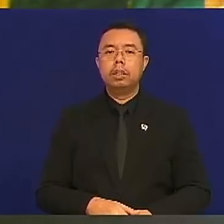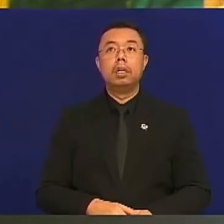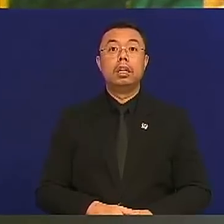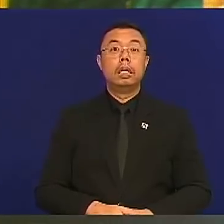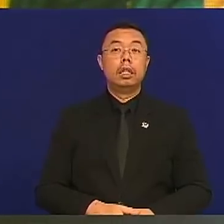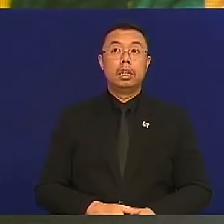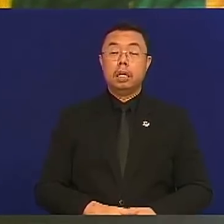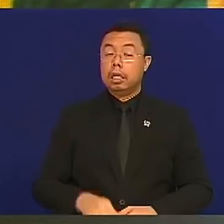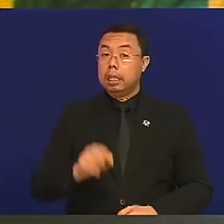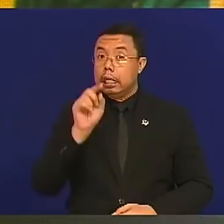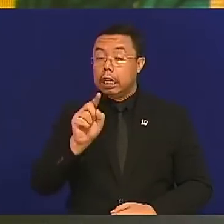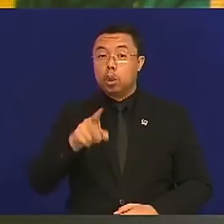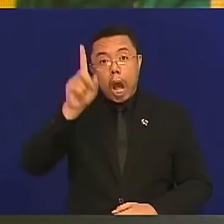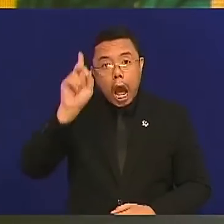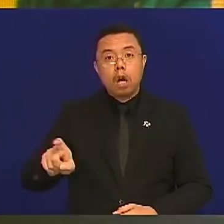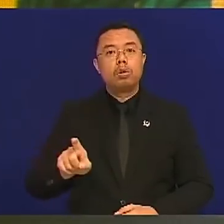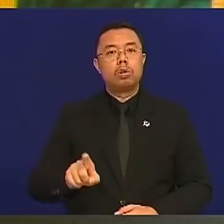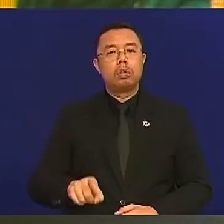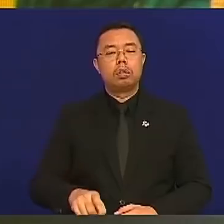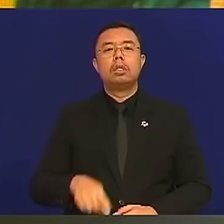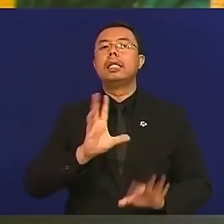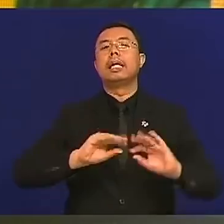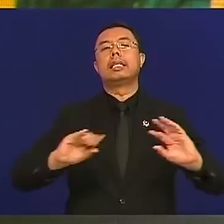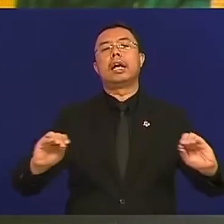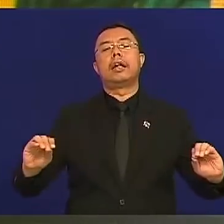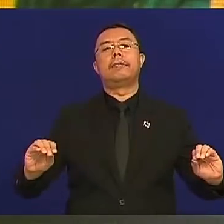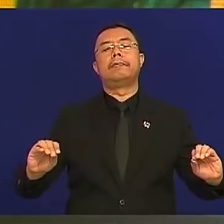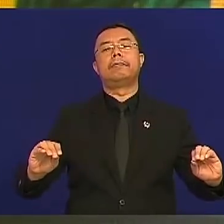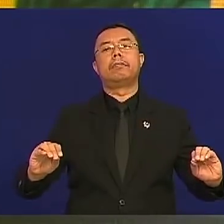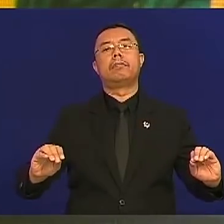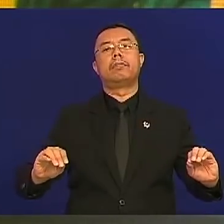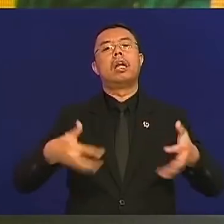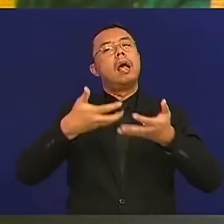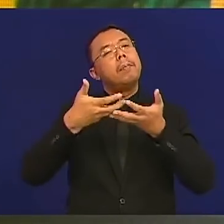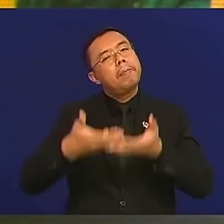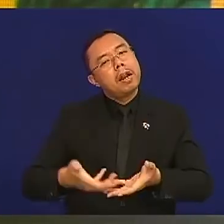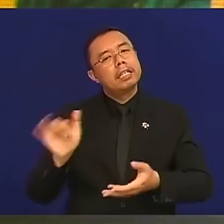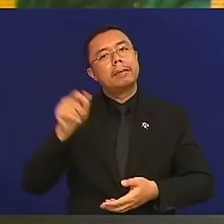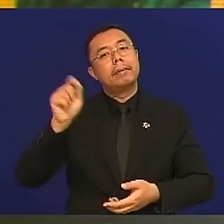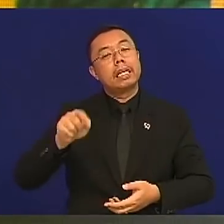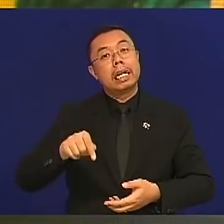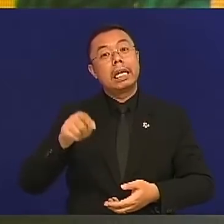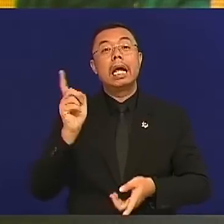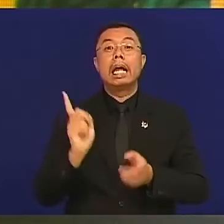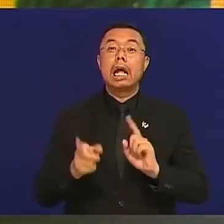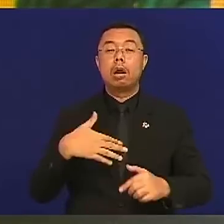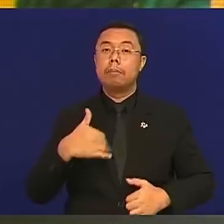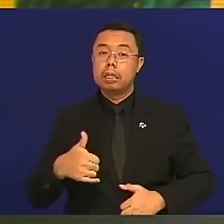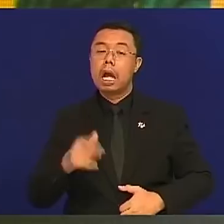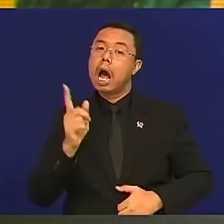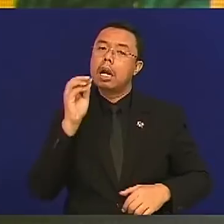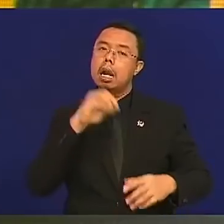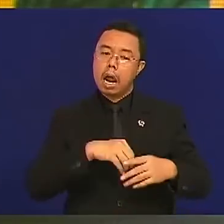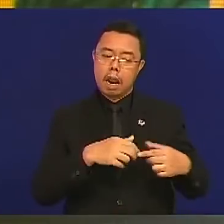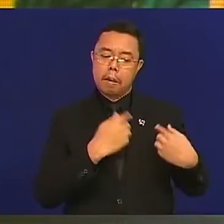Itu mutlak harus dilakukan. Nah, beban-beban seperti ini kalau bisa ada di